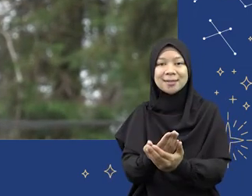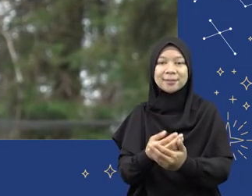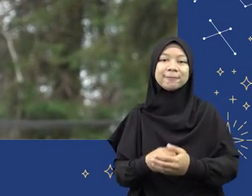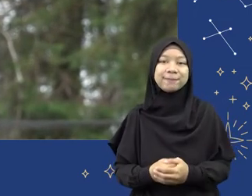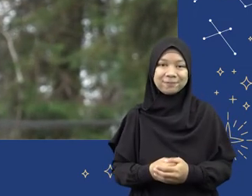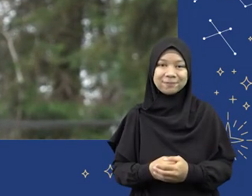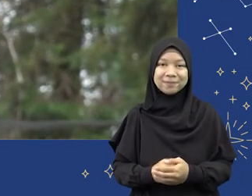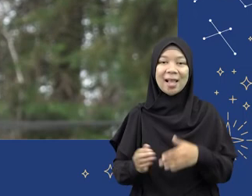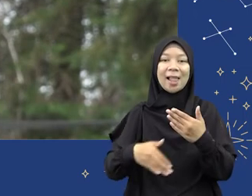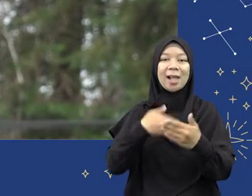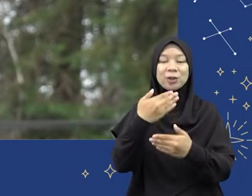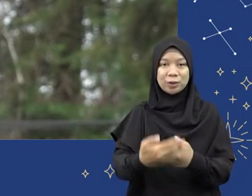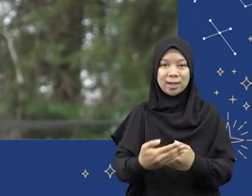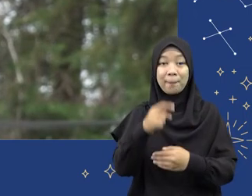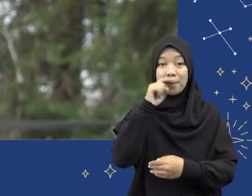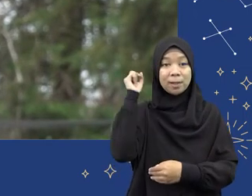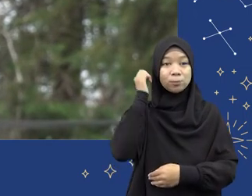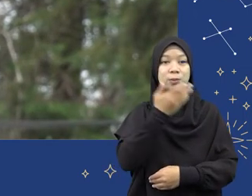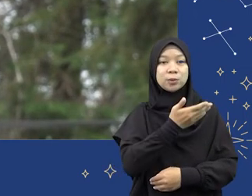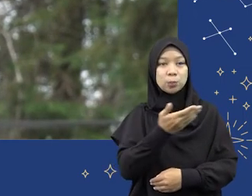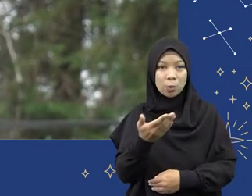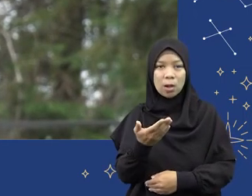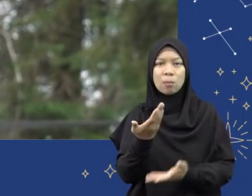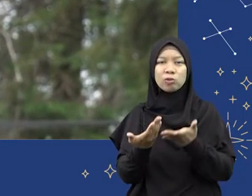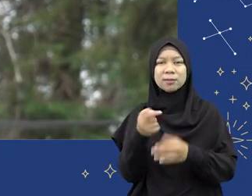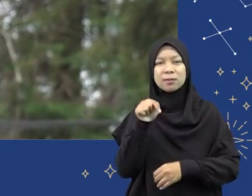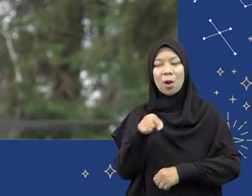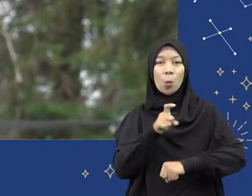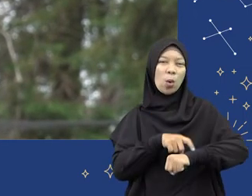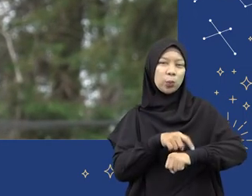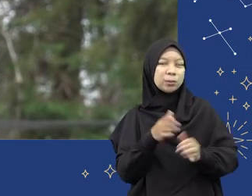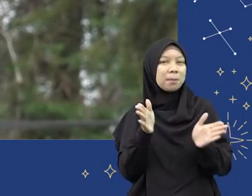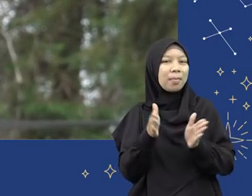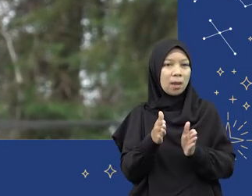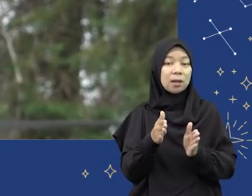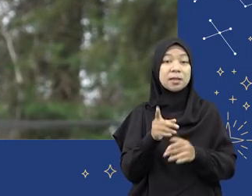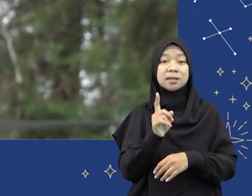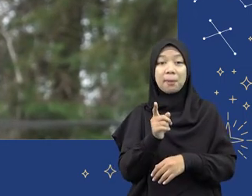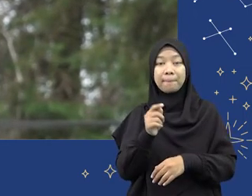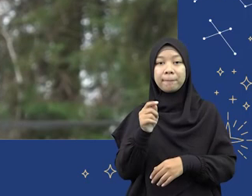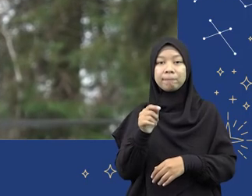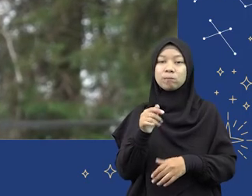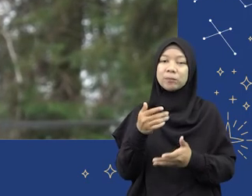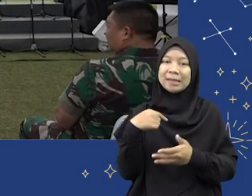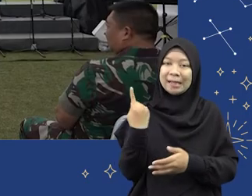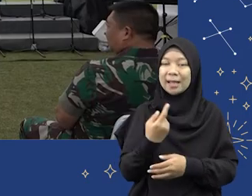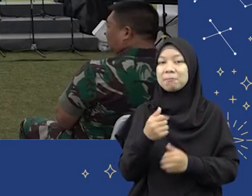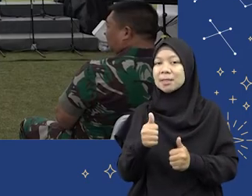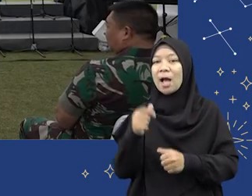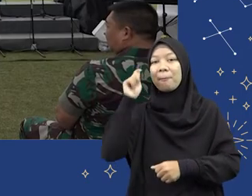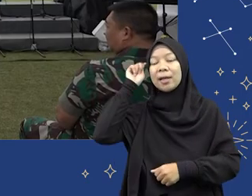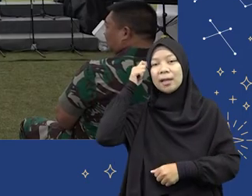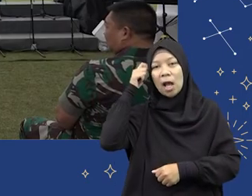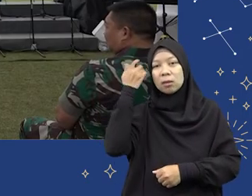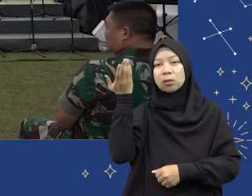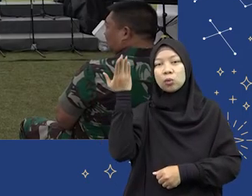Bapak Ibu sekalian untuk bisa dalam waktu yang sebentar saja mengingat sejarah observatorium pada